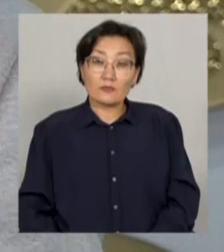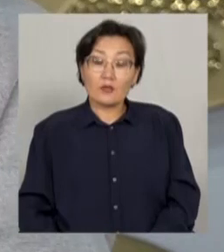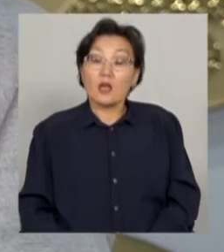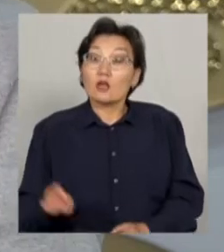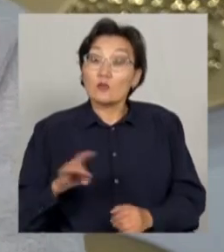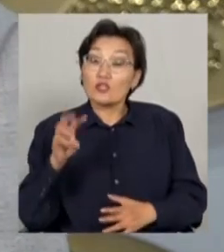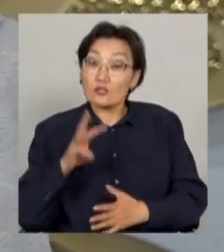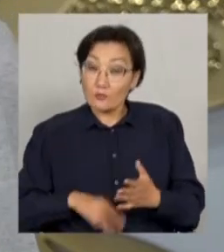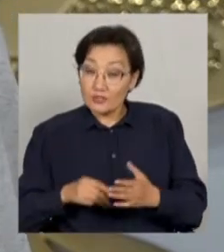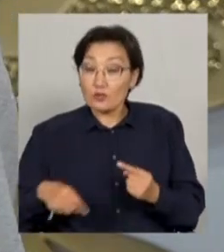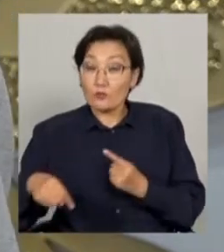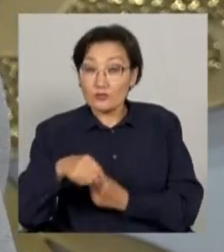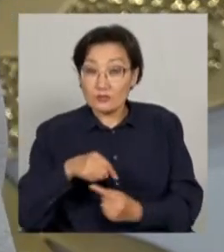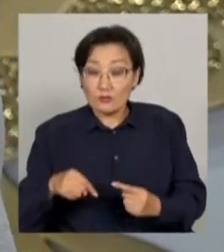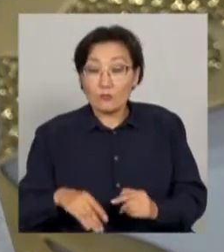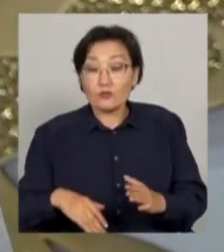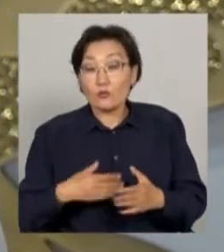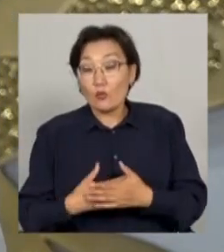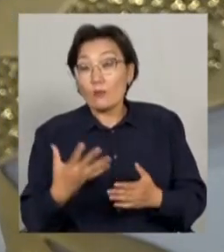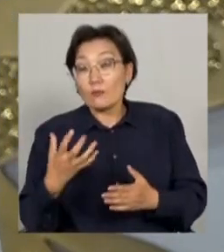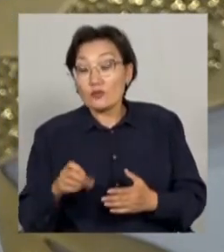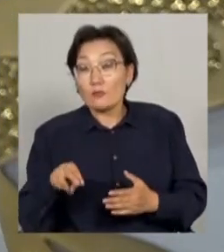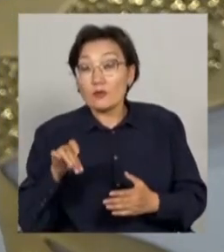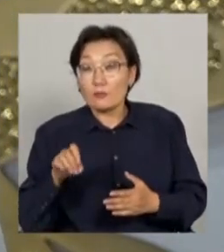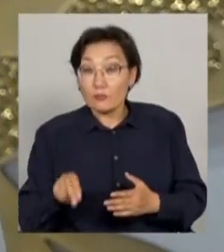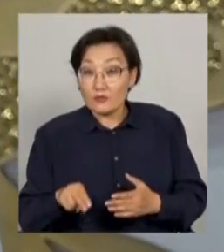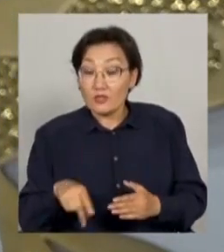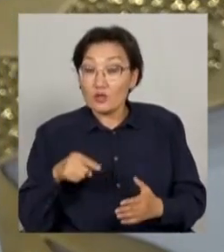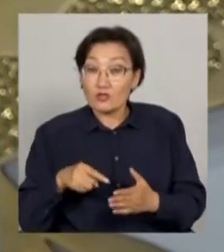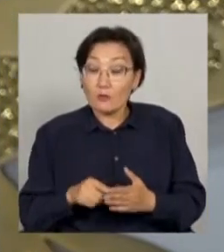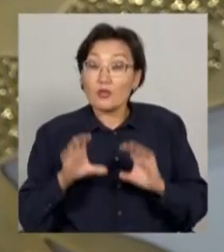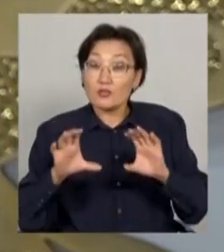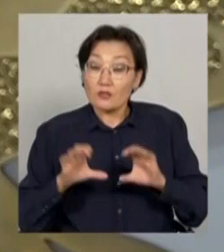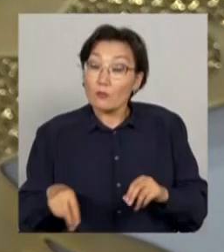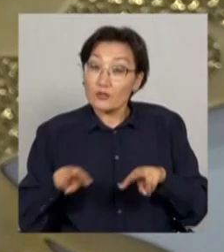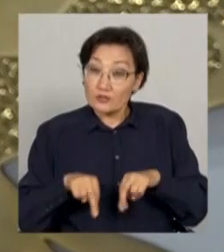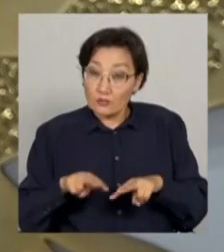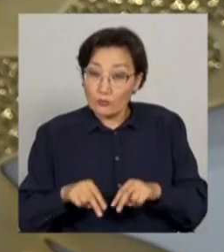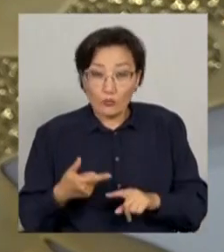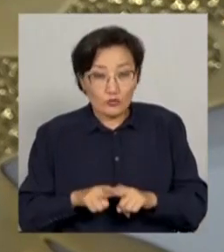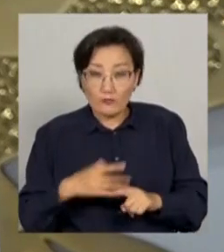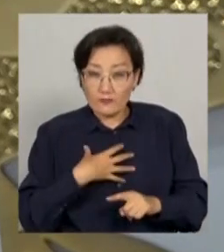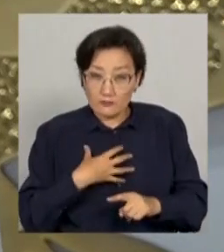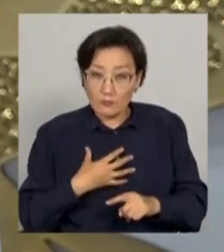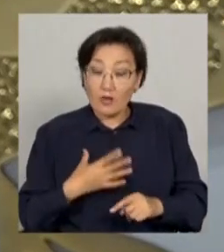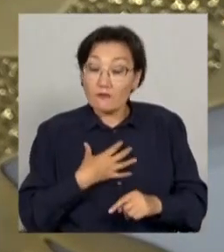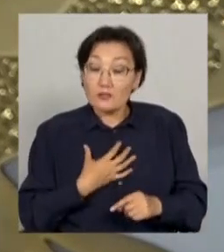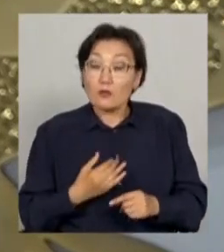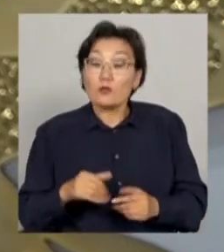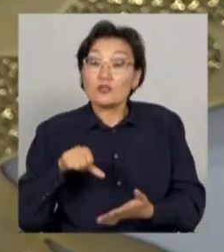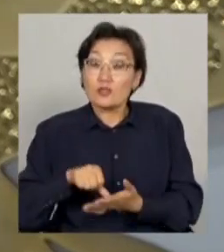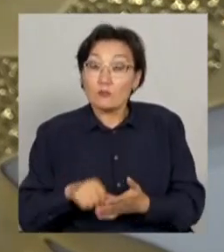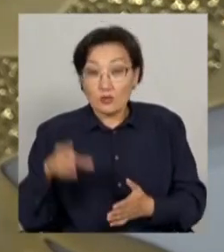Размеры штрафов для предпринимателей достигают до 500 МРП, поэтому вопрос законности проверок стоит очень остро. Важно, чтобы